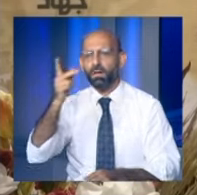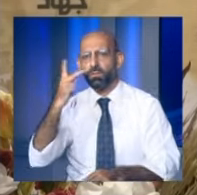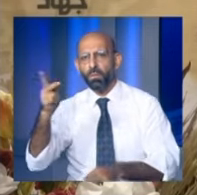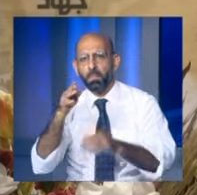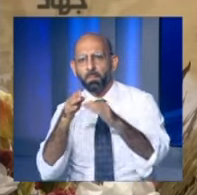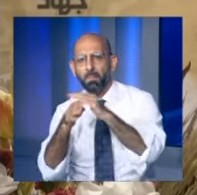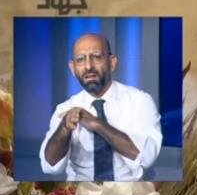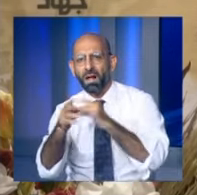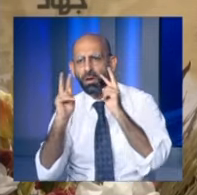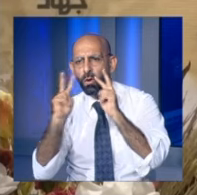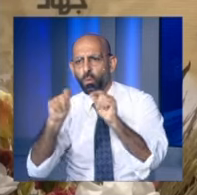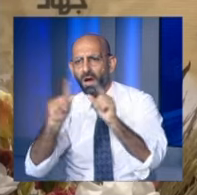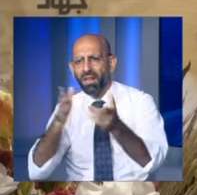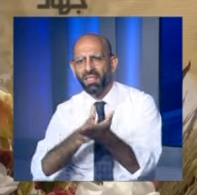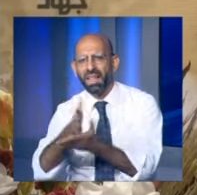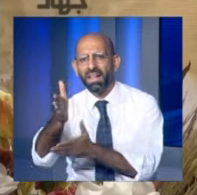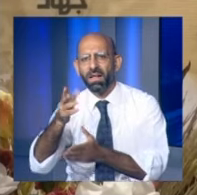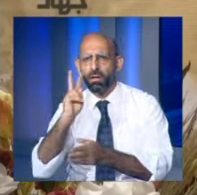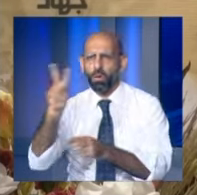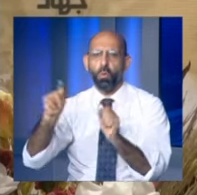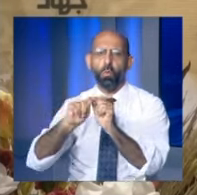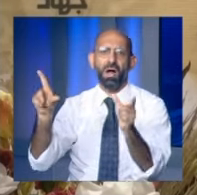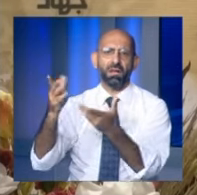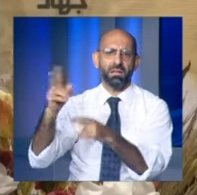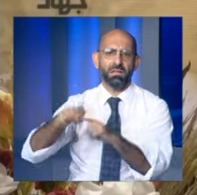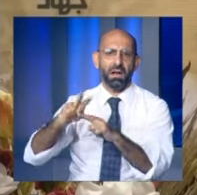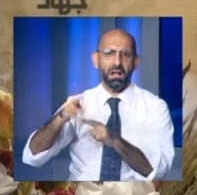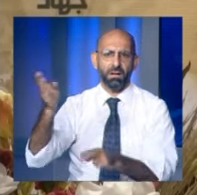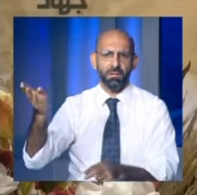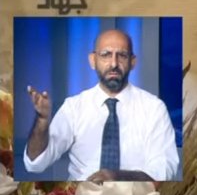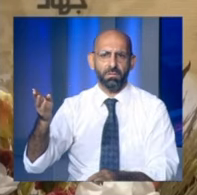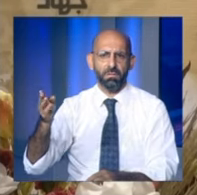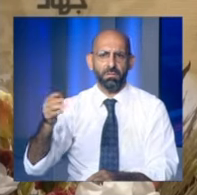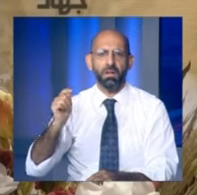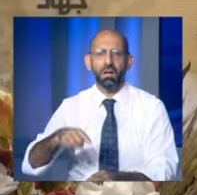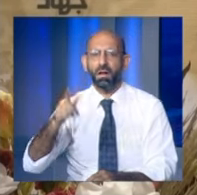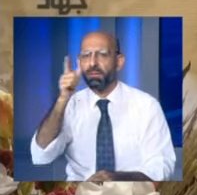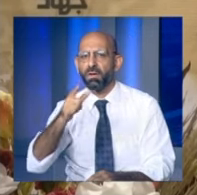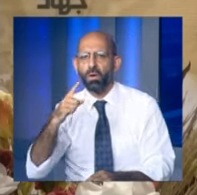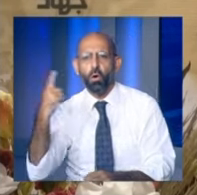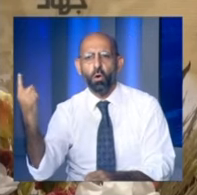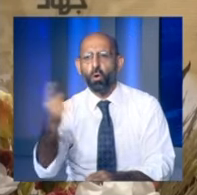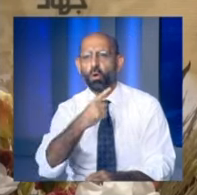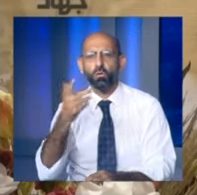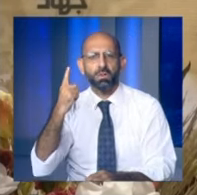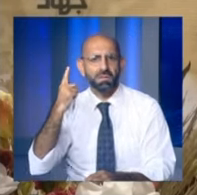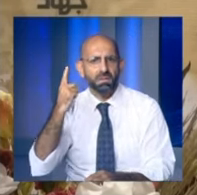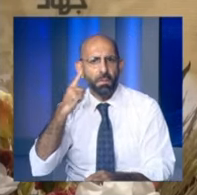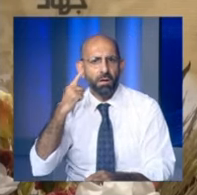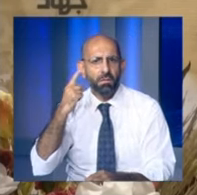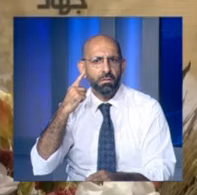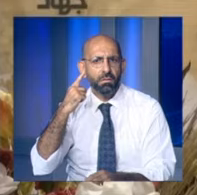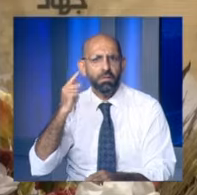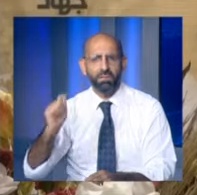الطبيعي، وهذا هو المدخل الذي لا مدخل غيره، وهذا هو الطريق